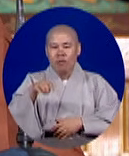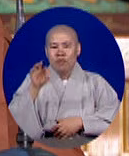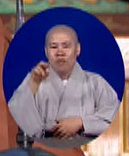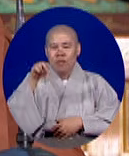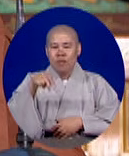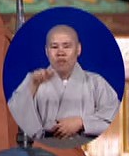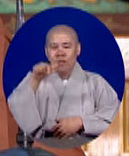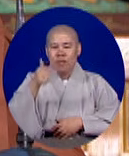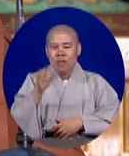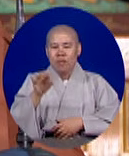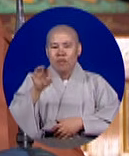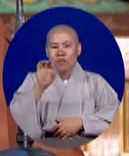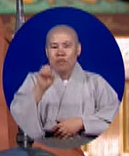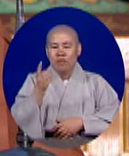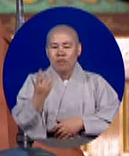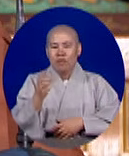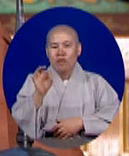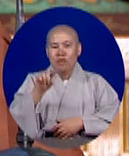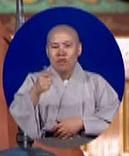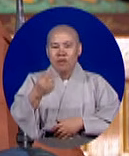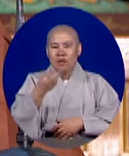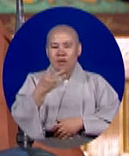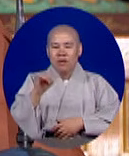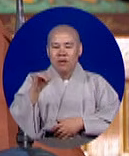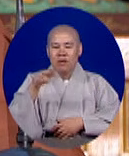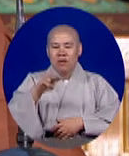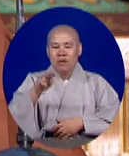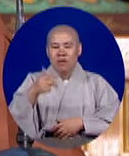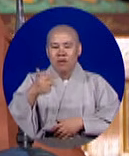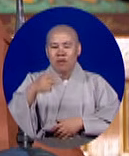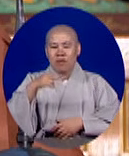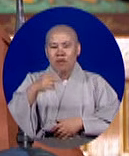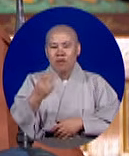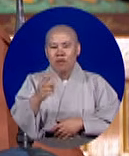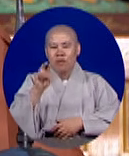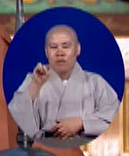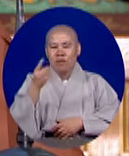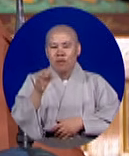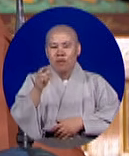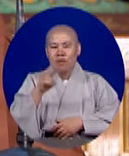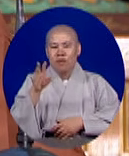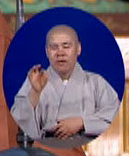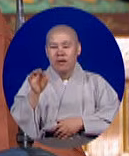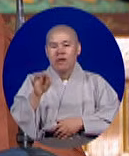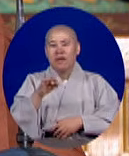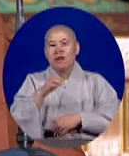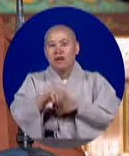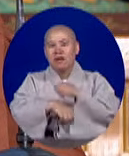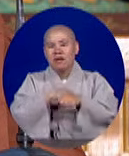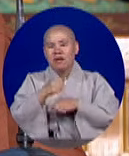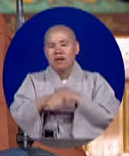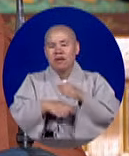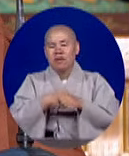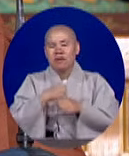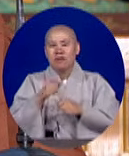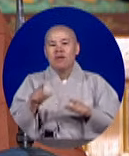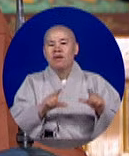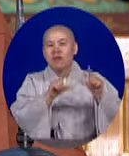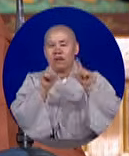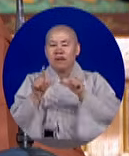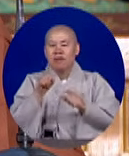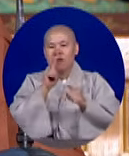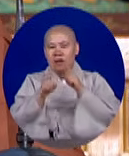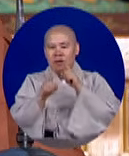무효공포, 원리전도몽상 이게 이제 자제 이런 삶을 말하는 겁니다.